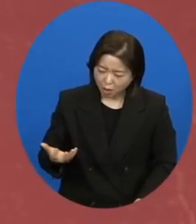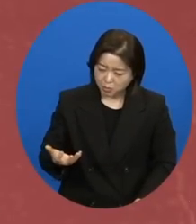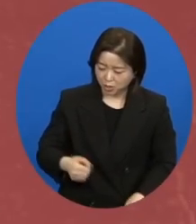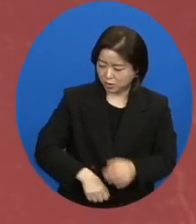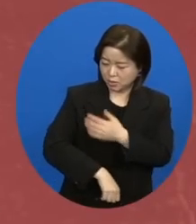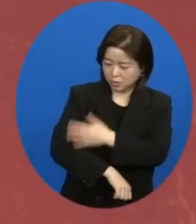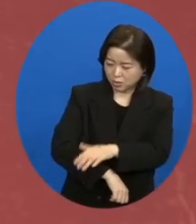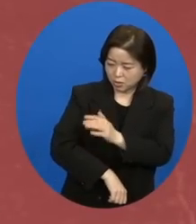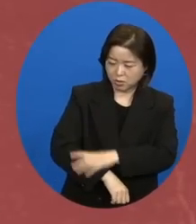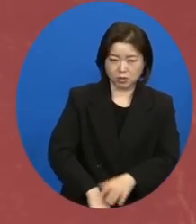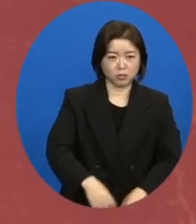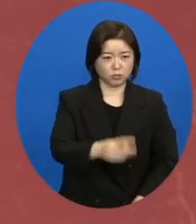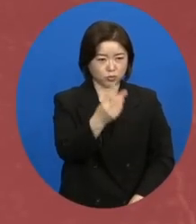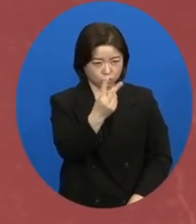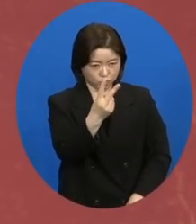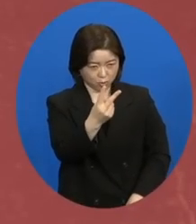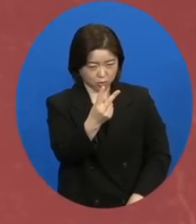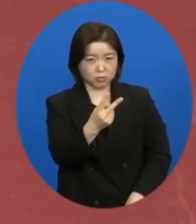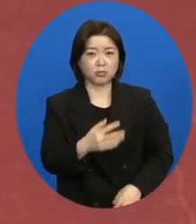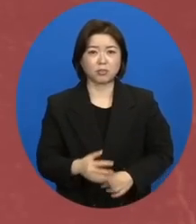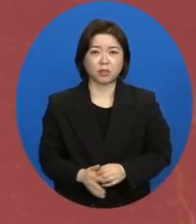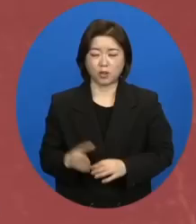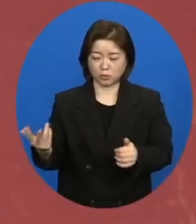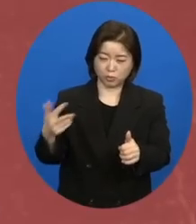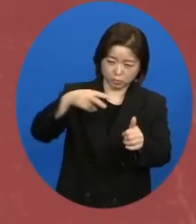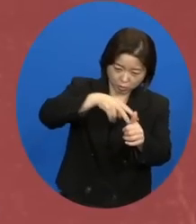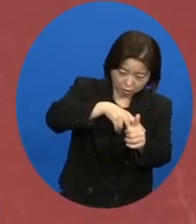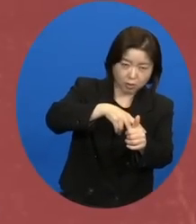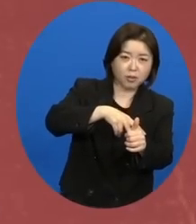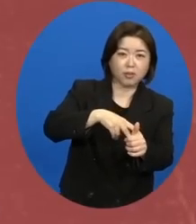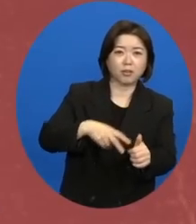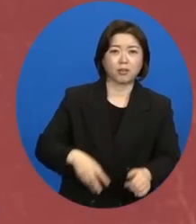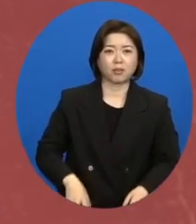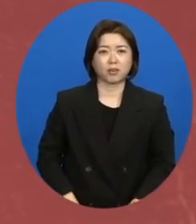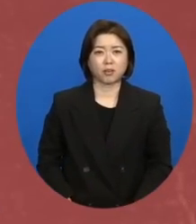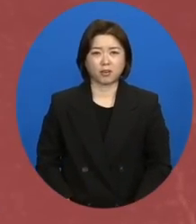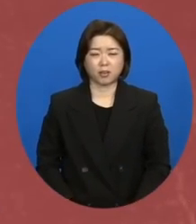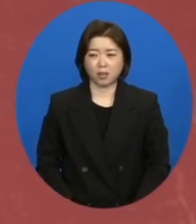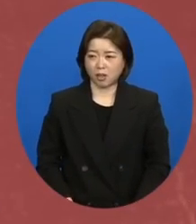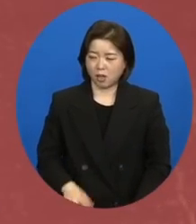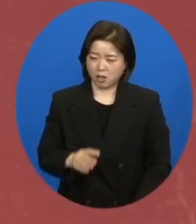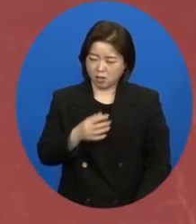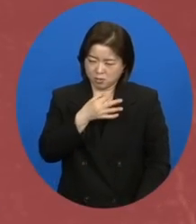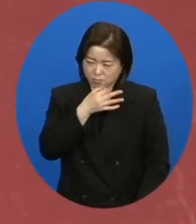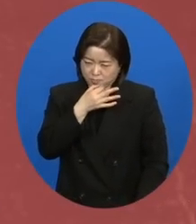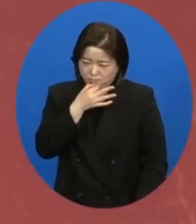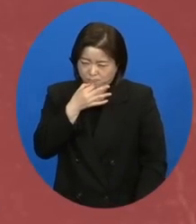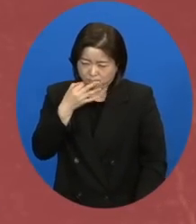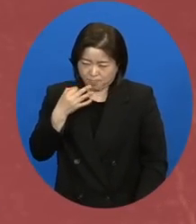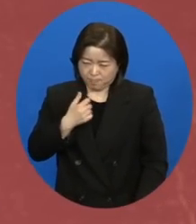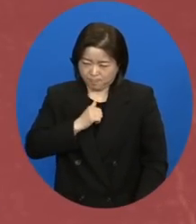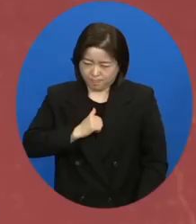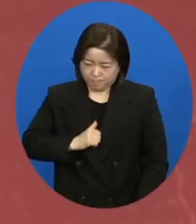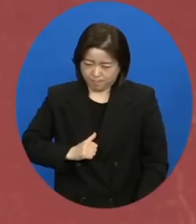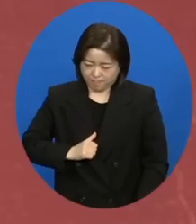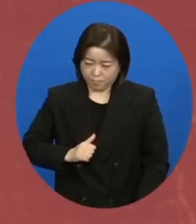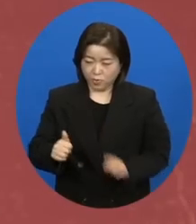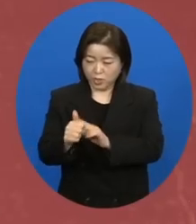털고 두 번 그러더니 타더라는 거예요. 너무 과묵한 남자를 만난 하나님을